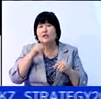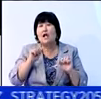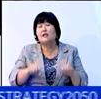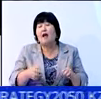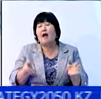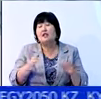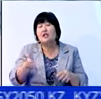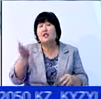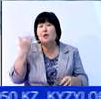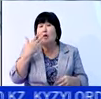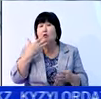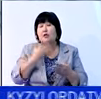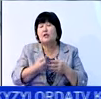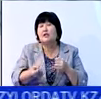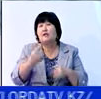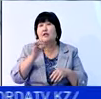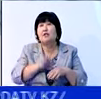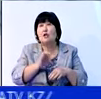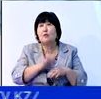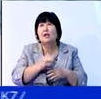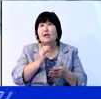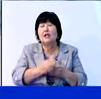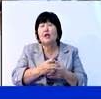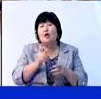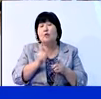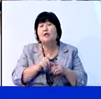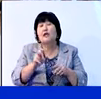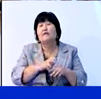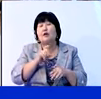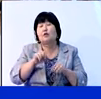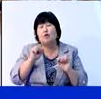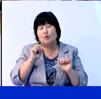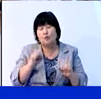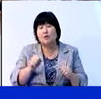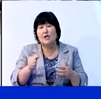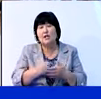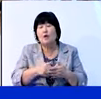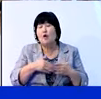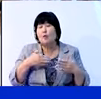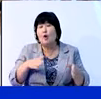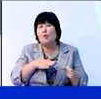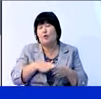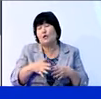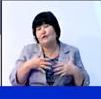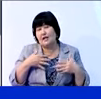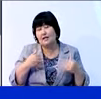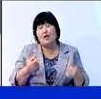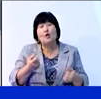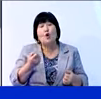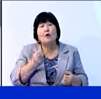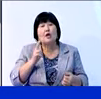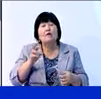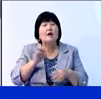остались в прошлом. При своевременном выявлении заболевания, по словам врачей, можно добиться даже полного излечения. Но мало кого